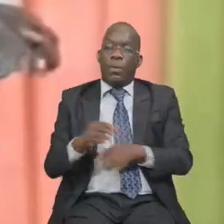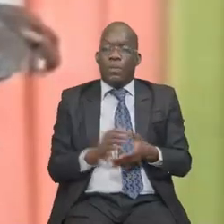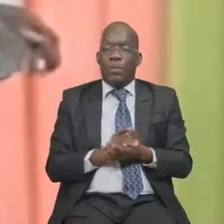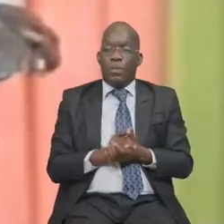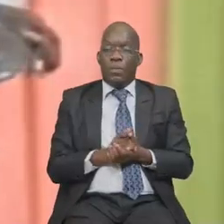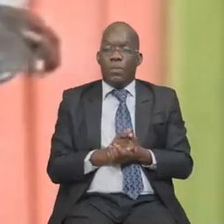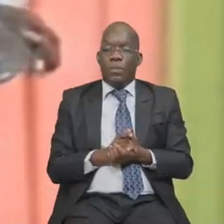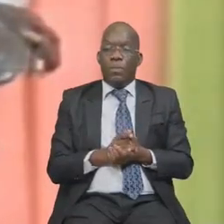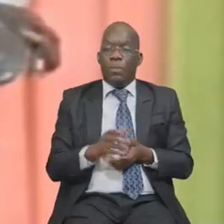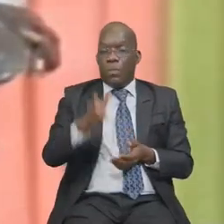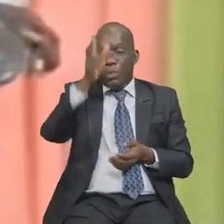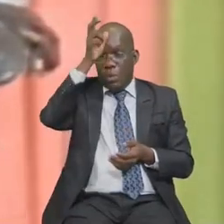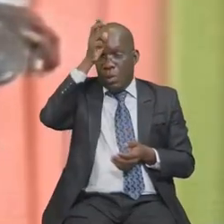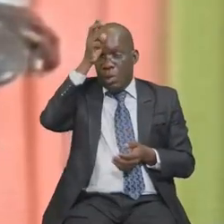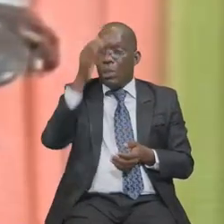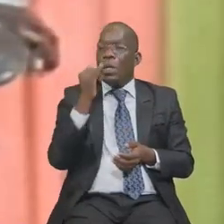Satan est tombé.